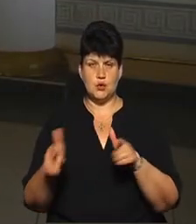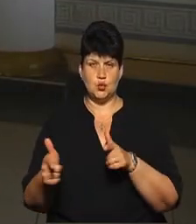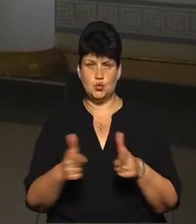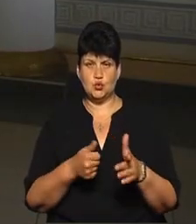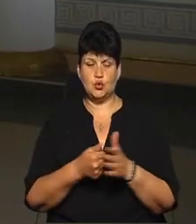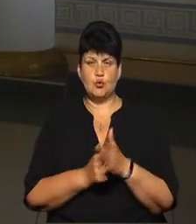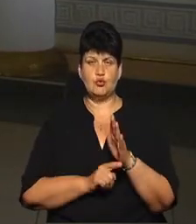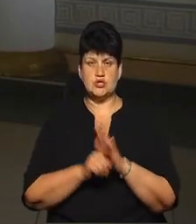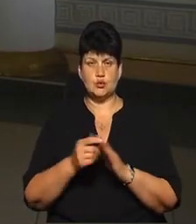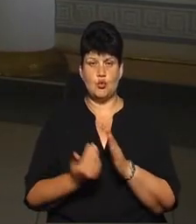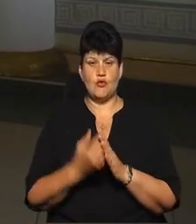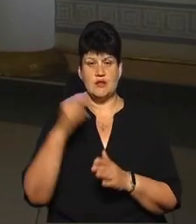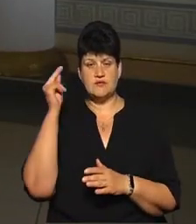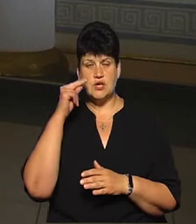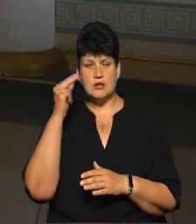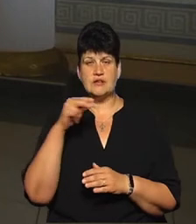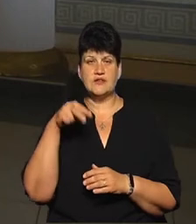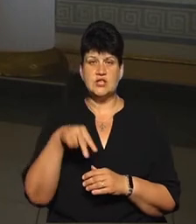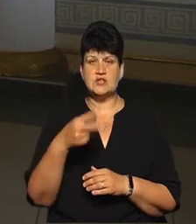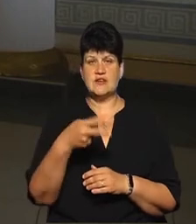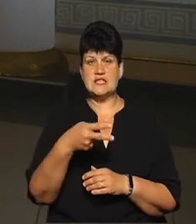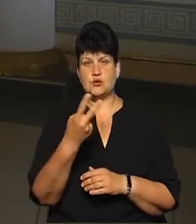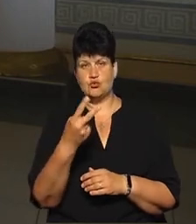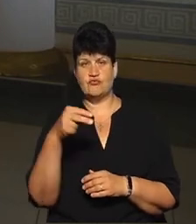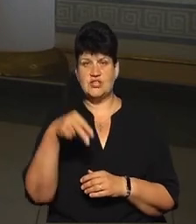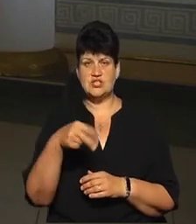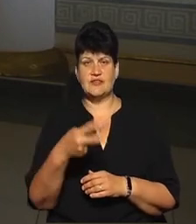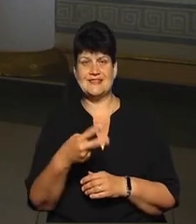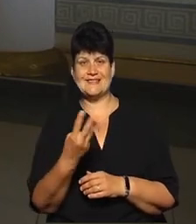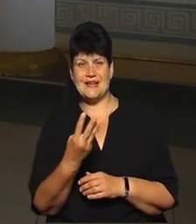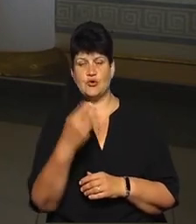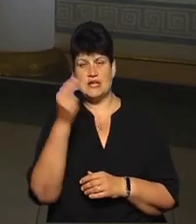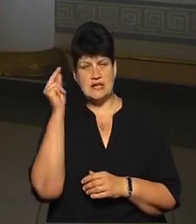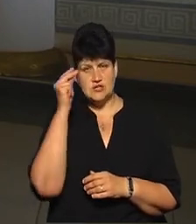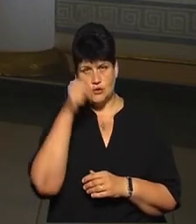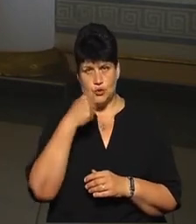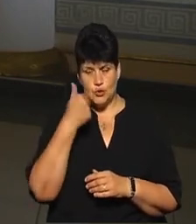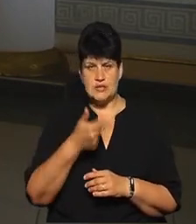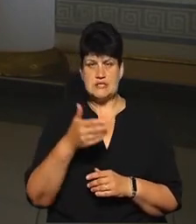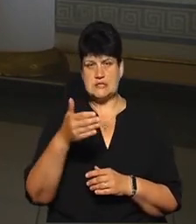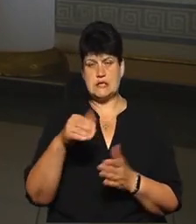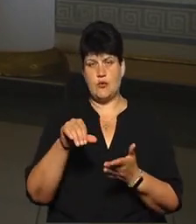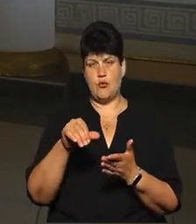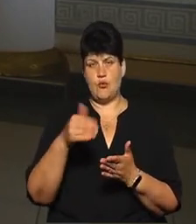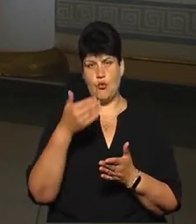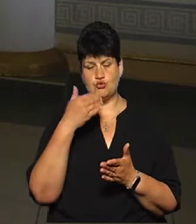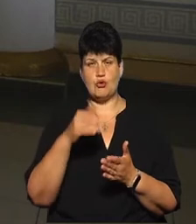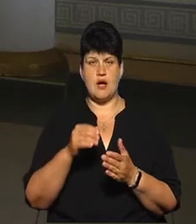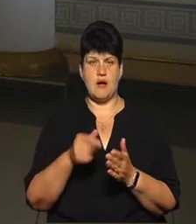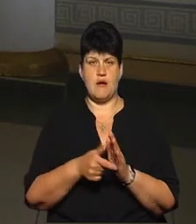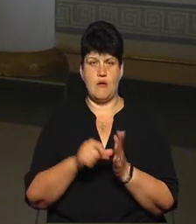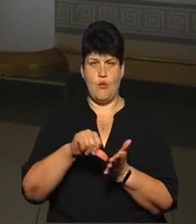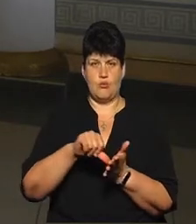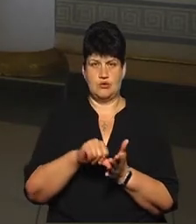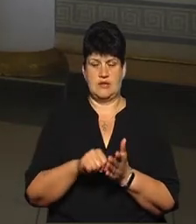нового 2022-2023 навчального року за очною аудиторною формою навчання. У нас в